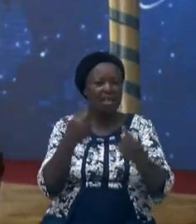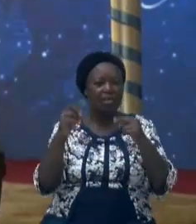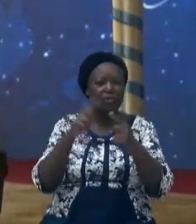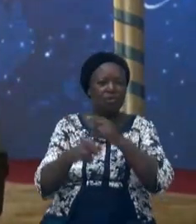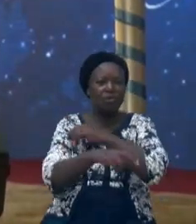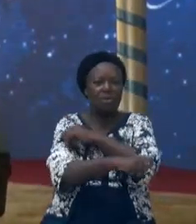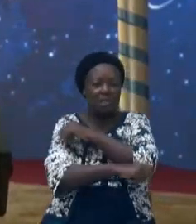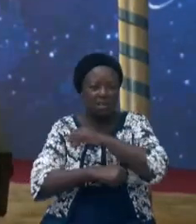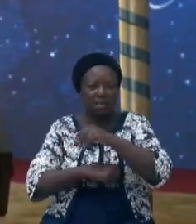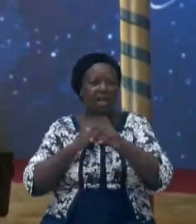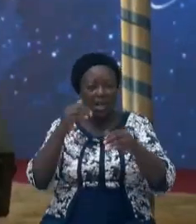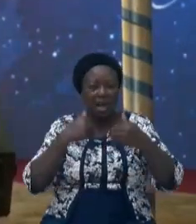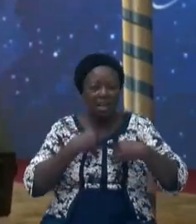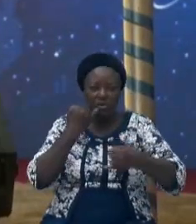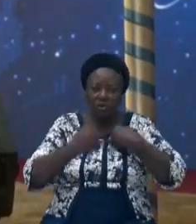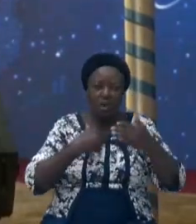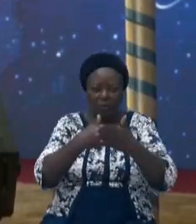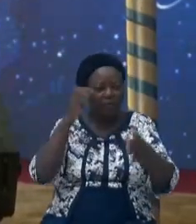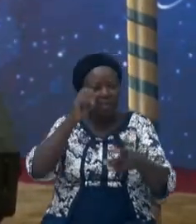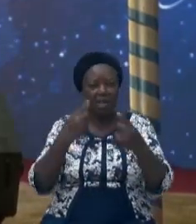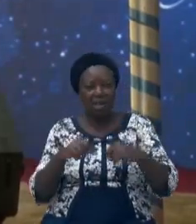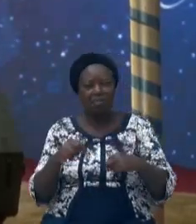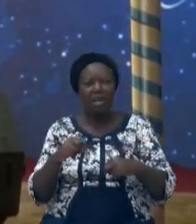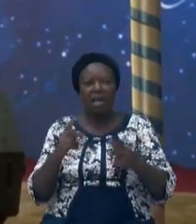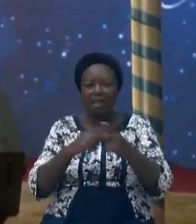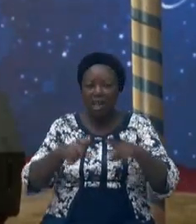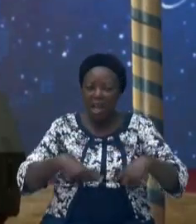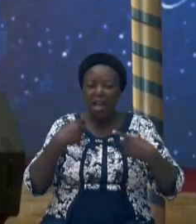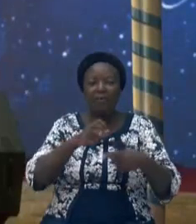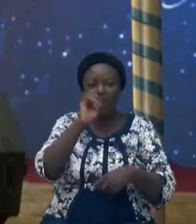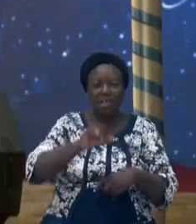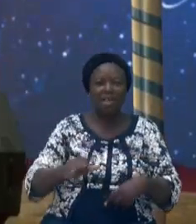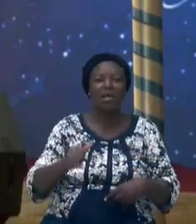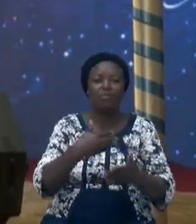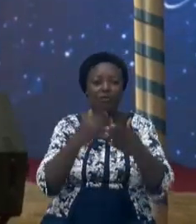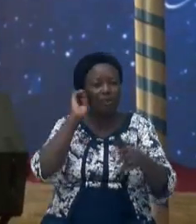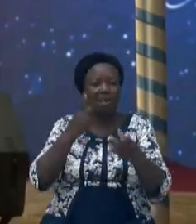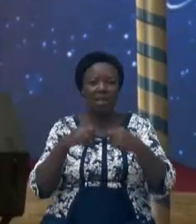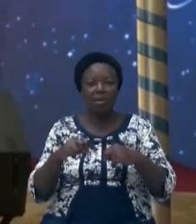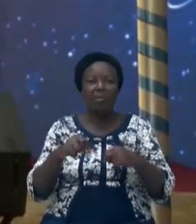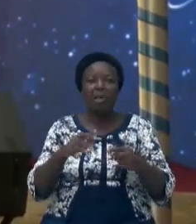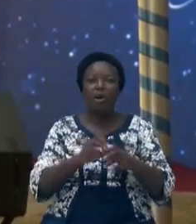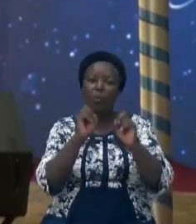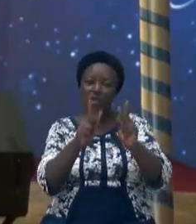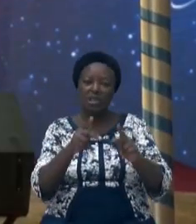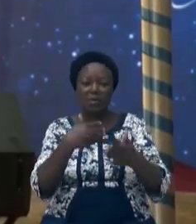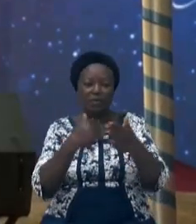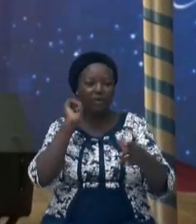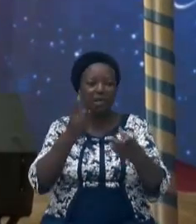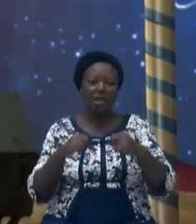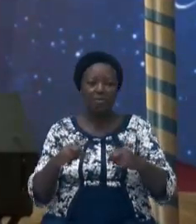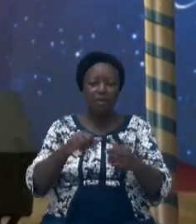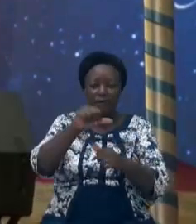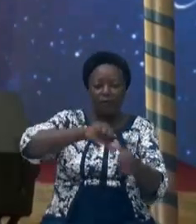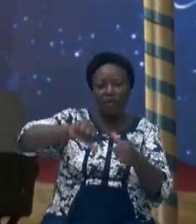est venu pour voler il y avait la joie avant qu'il devienne il y avait là perdant qu'ils viennent il y avait la vie éternelle avant